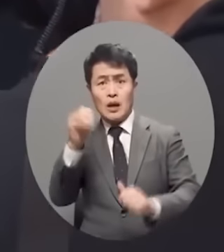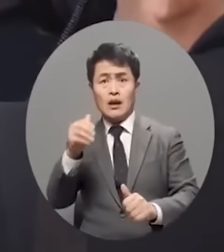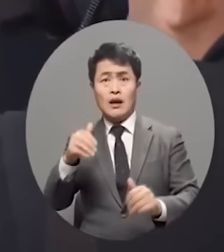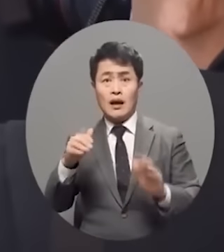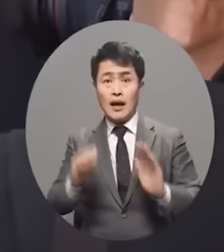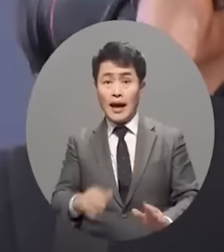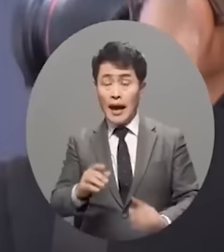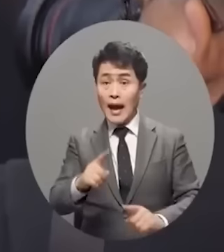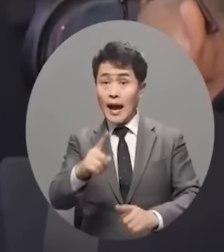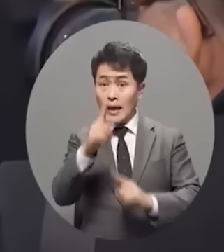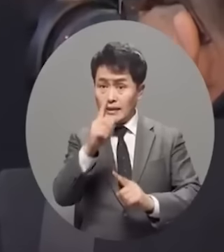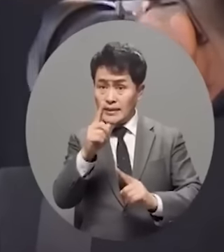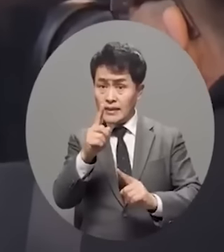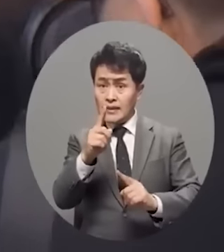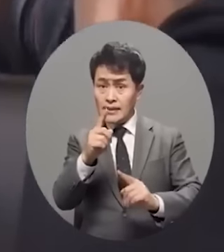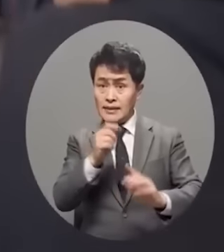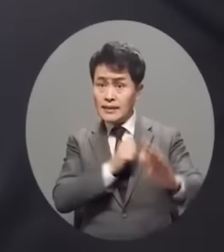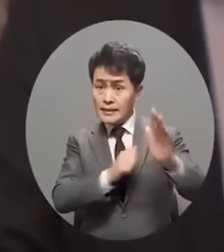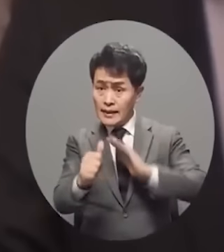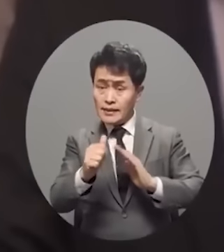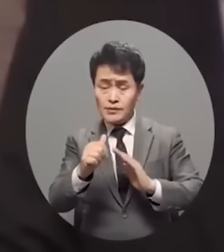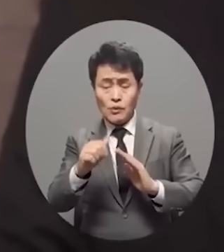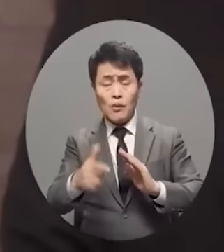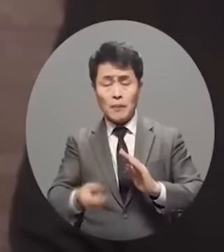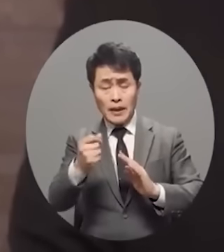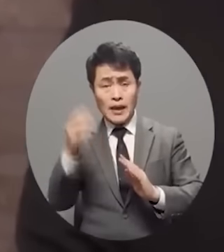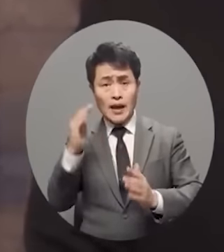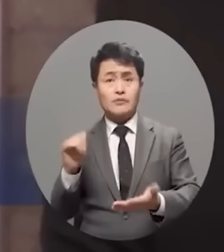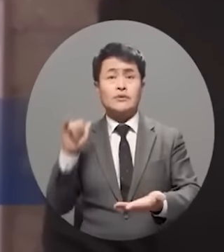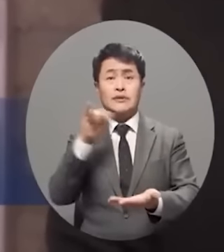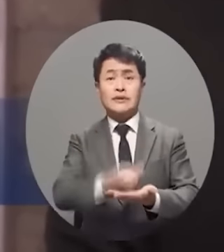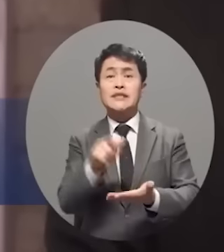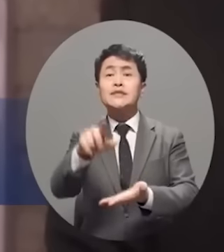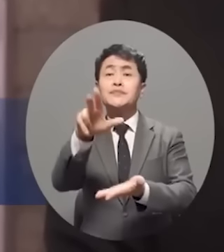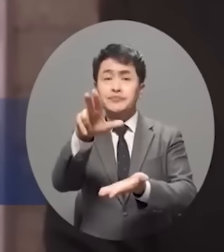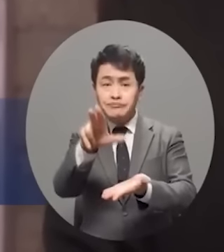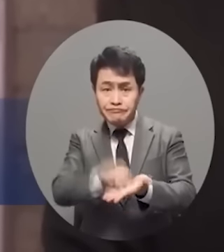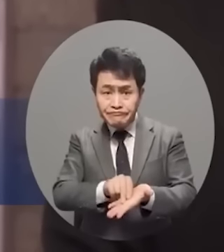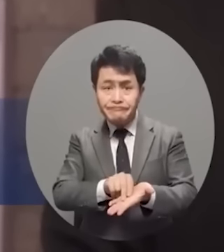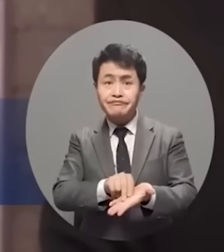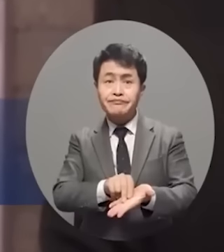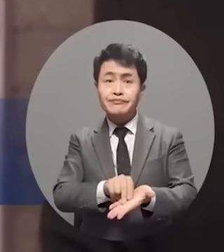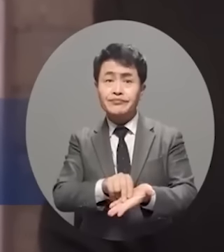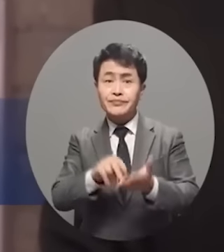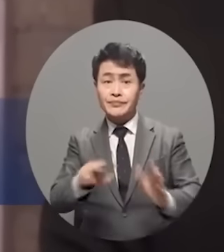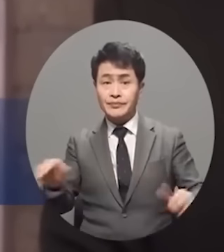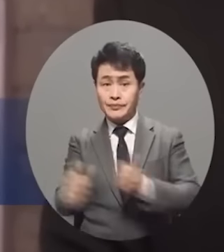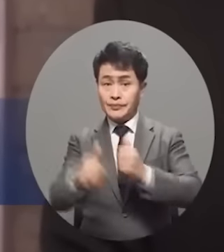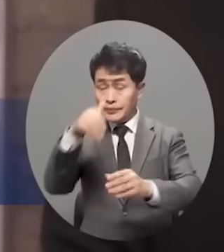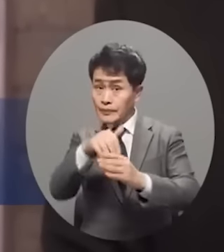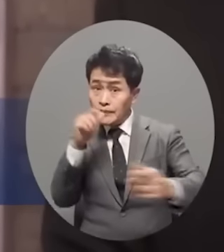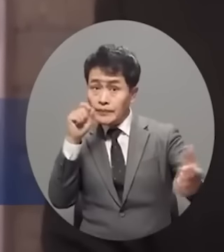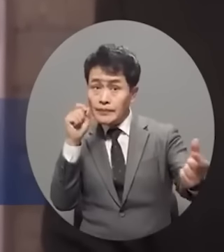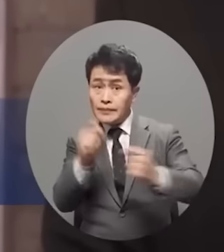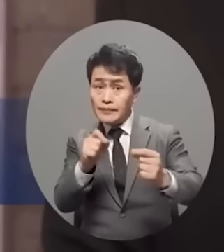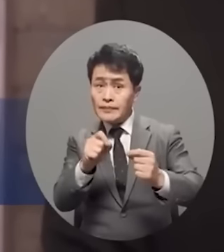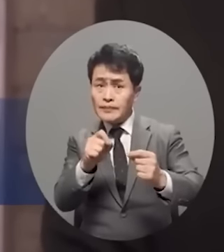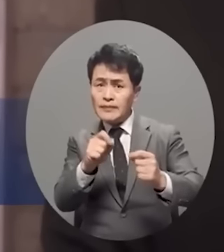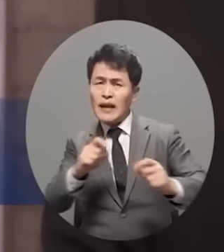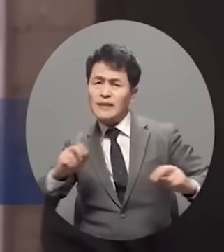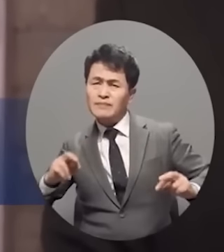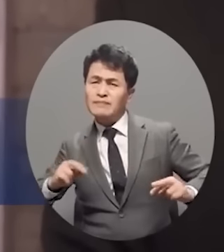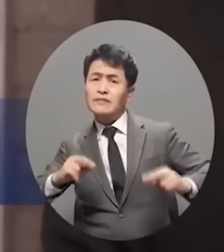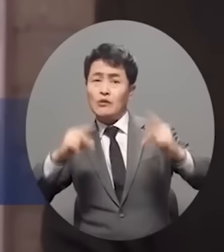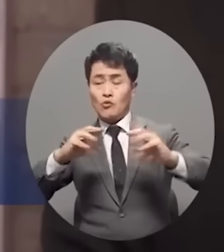대사도 즉각 귀국해야 한다고 말했습니다. 이 문제는 총선을 앞두고 정쟁을